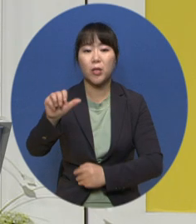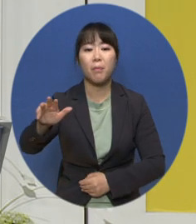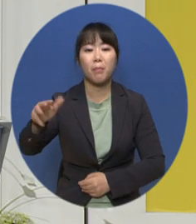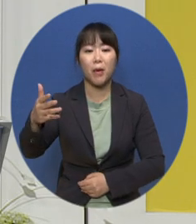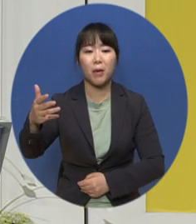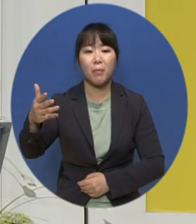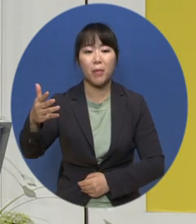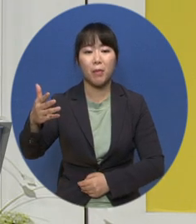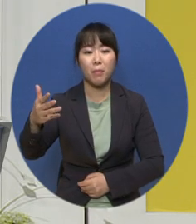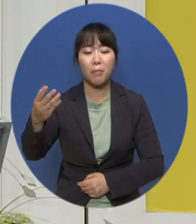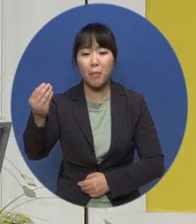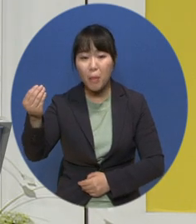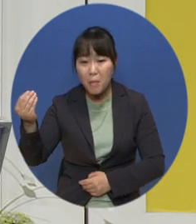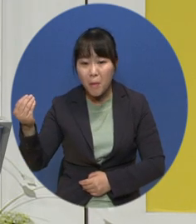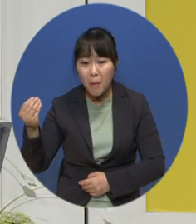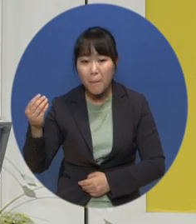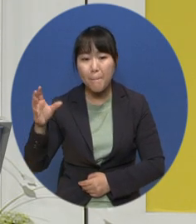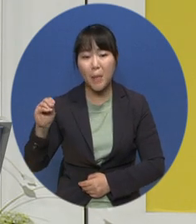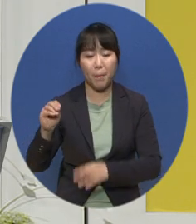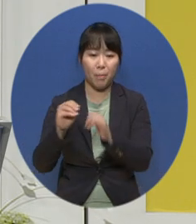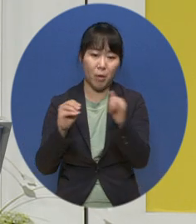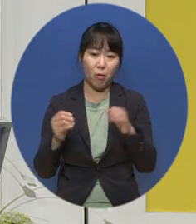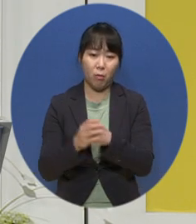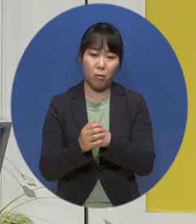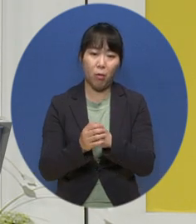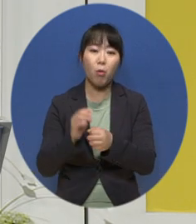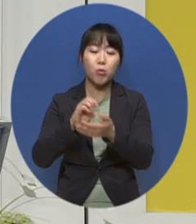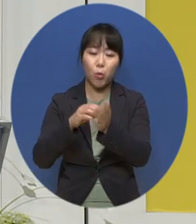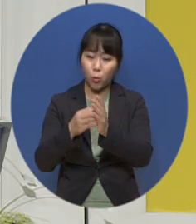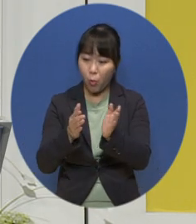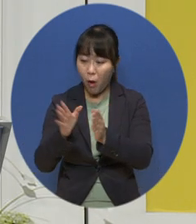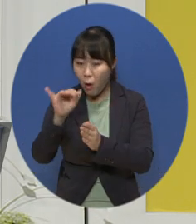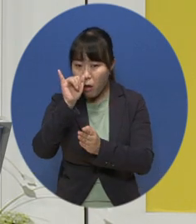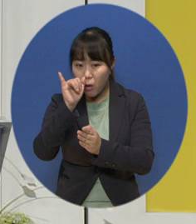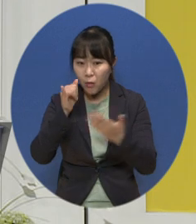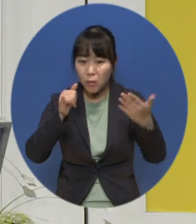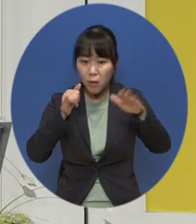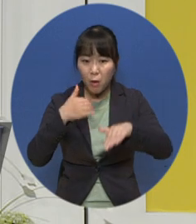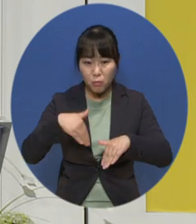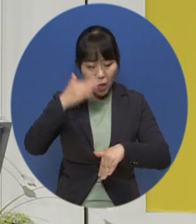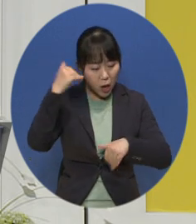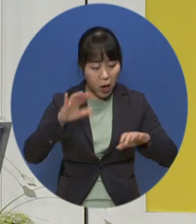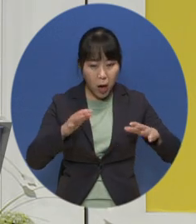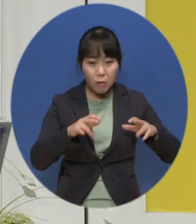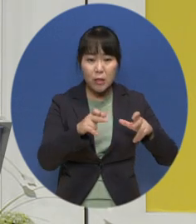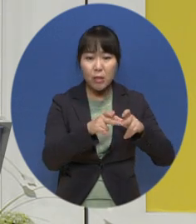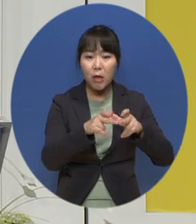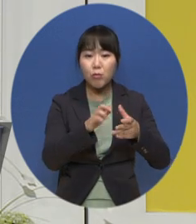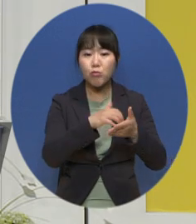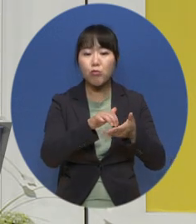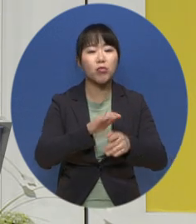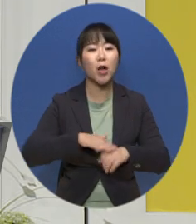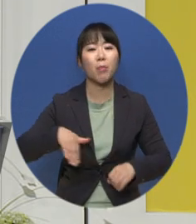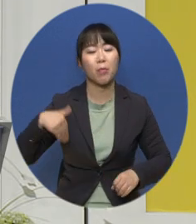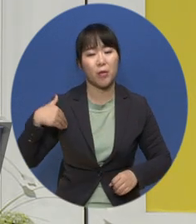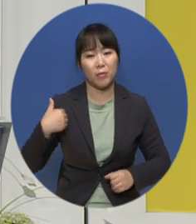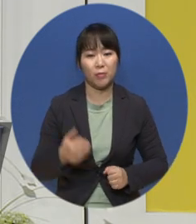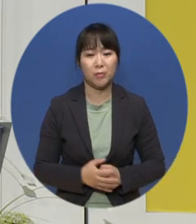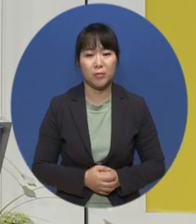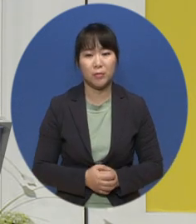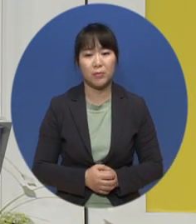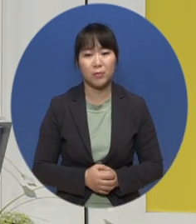몇 십 만 명이라고 그 어느 정도 확보 해 놨어요 그런데 우리는 장애인 및 명인 일도 전혀 몰랐어요